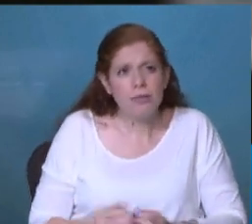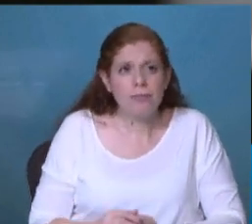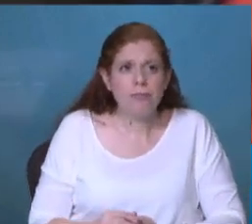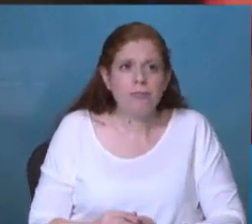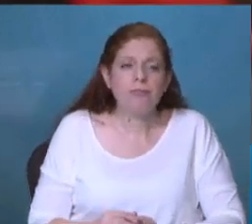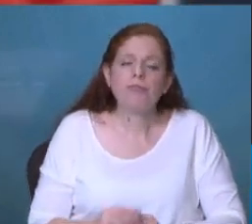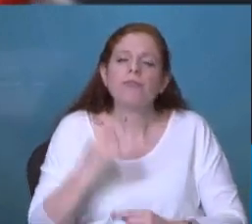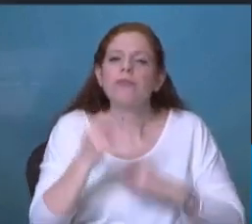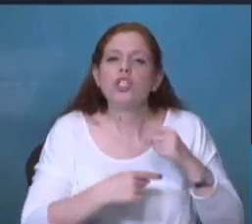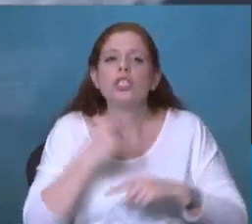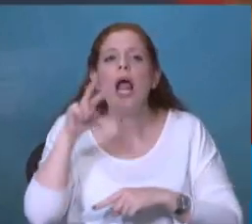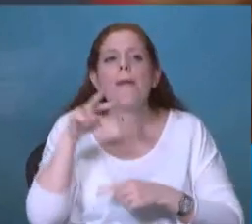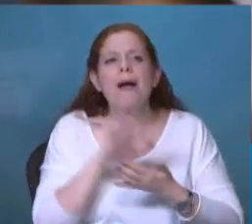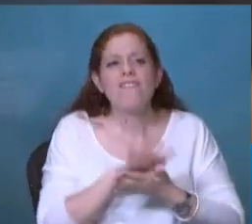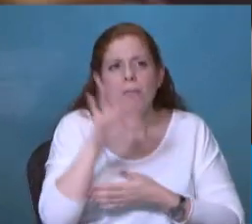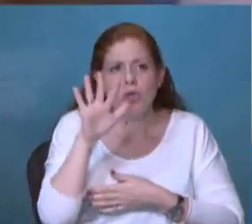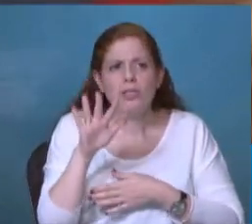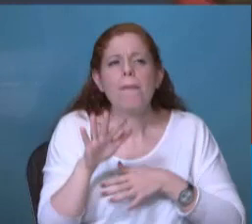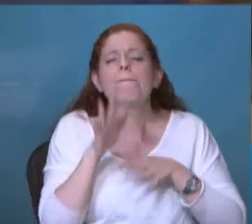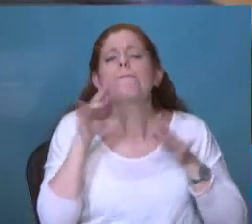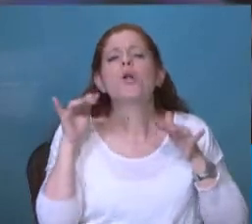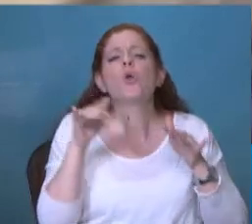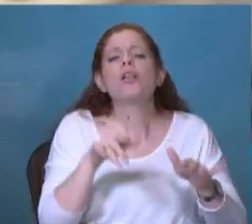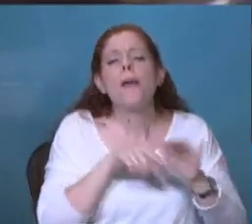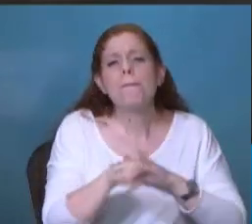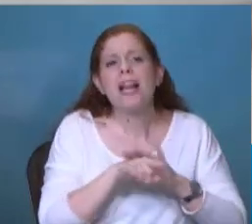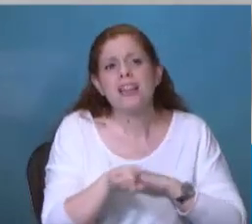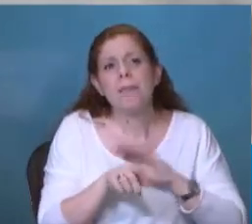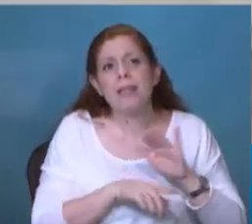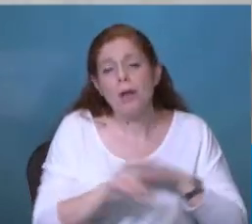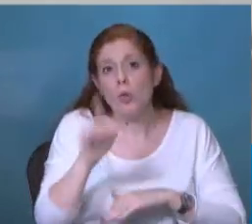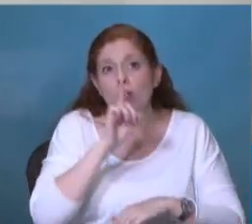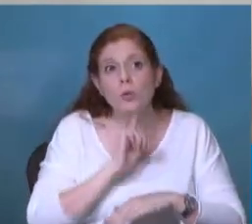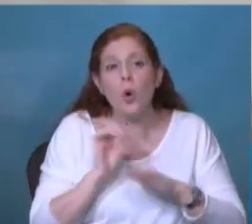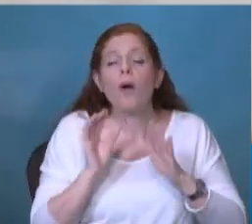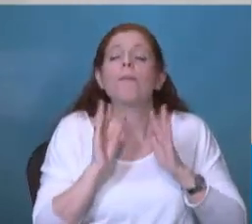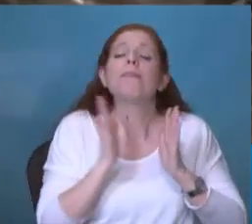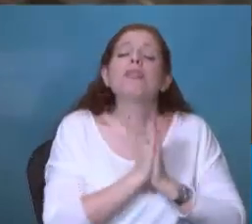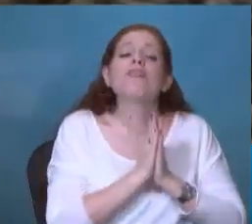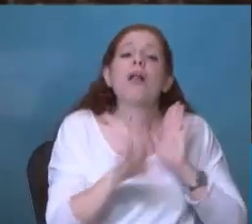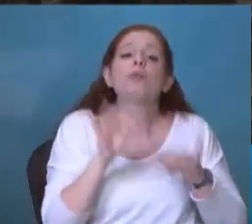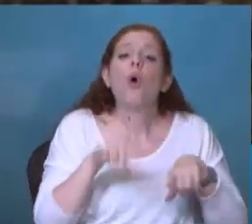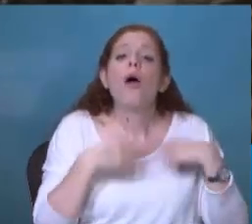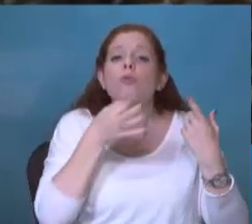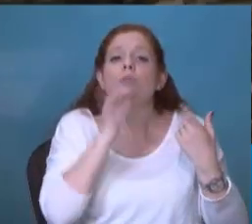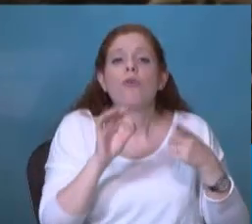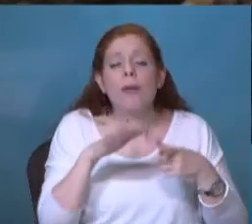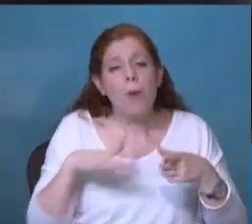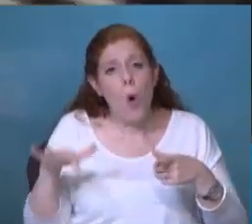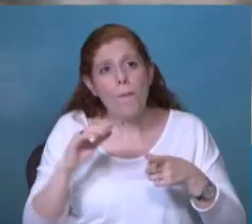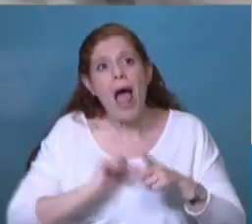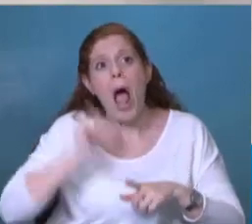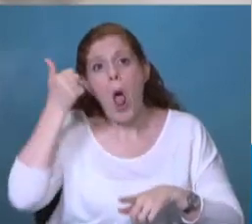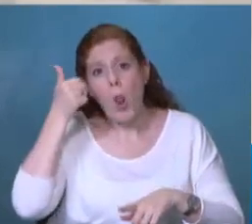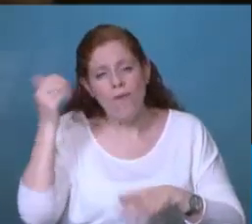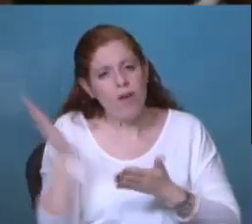השנה הייתה 2015. מיליוני פליטים נמלטו מסוריה המדממת בתקווה למצוא חיים טובים יותר באירופה. האלוף האיראני-טורקי